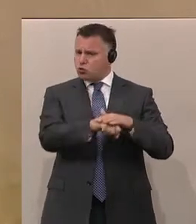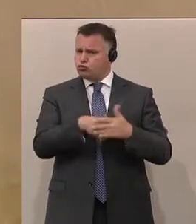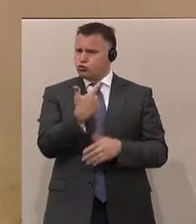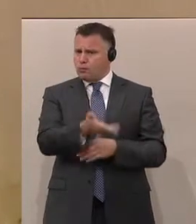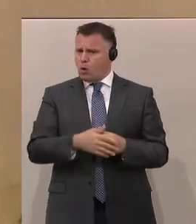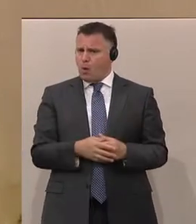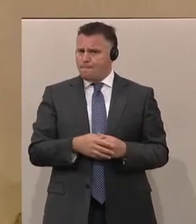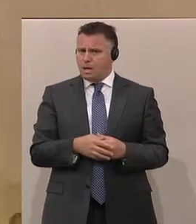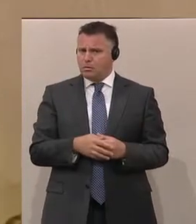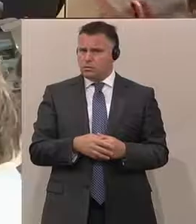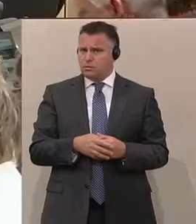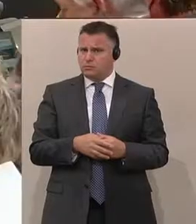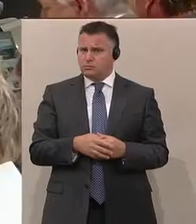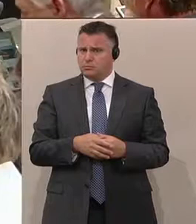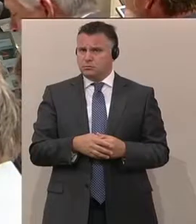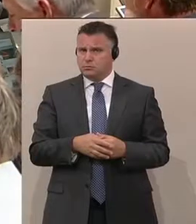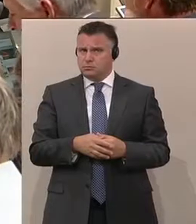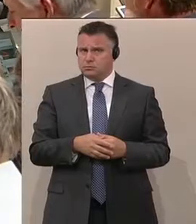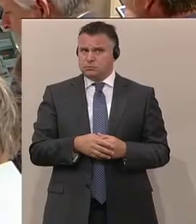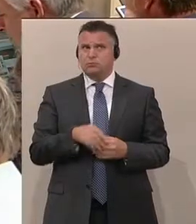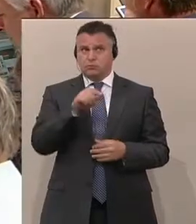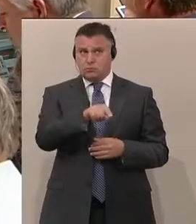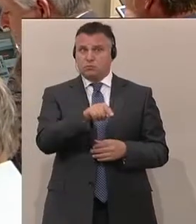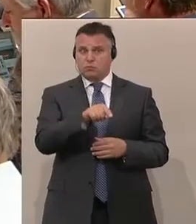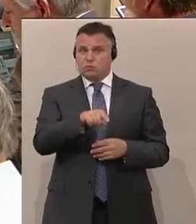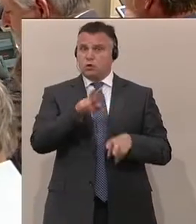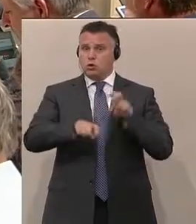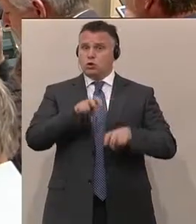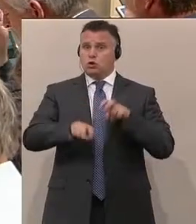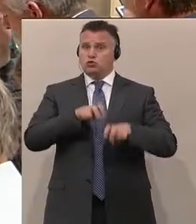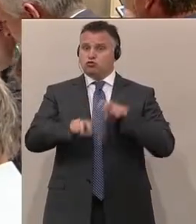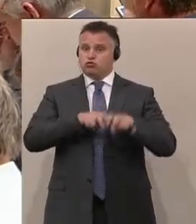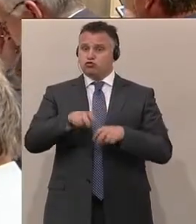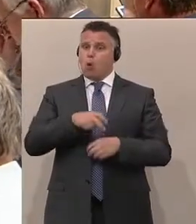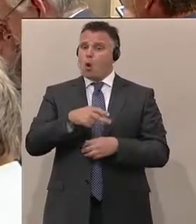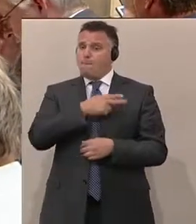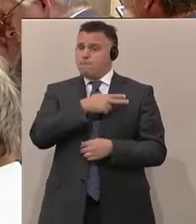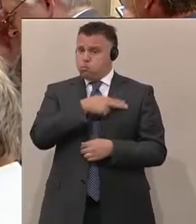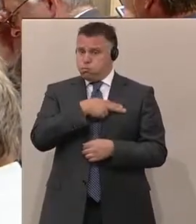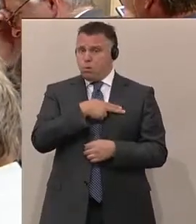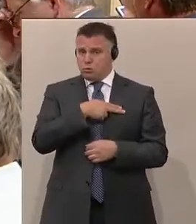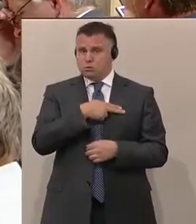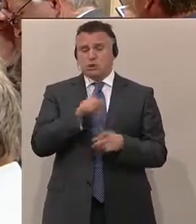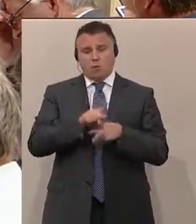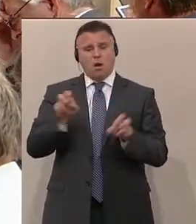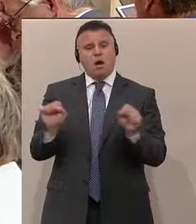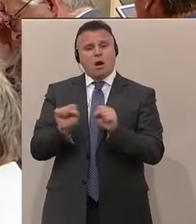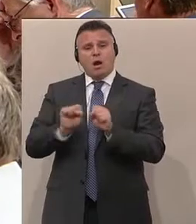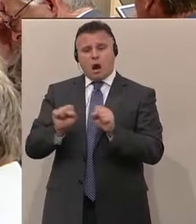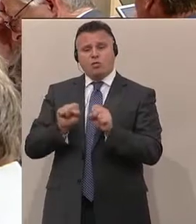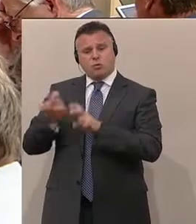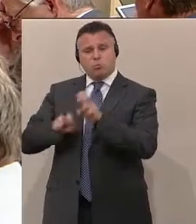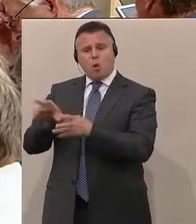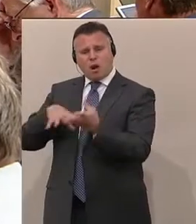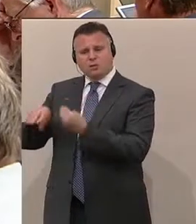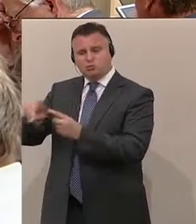man ihnen auch die Möglichkeit geben, von diesem Steuerbonus, der eigentlich auch über die kalte Progression hätte organisiert werden